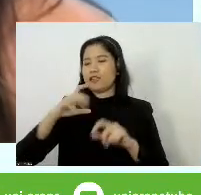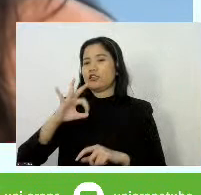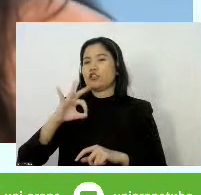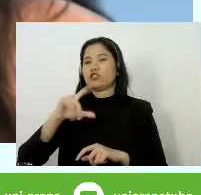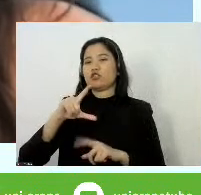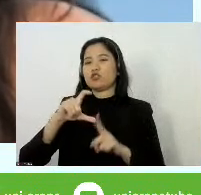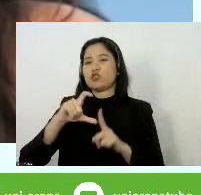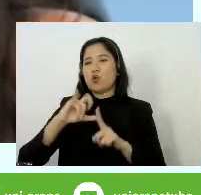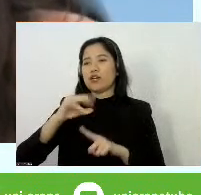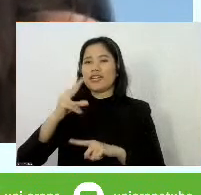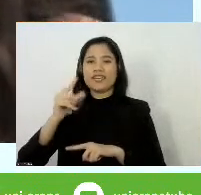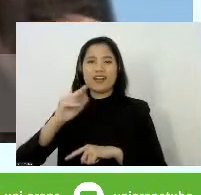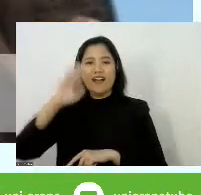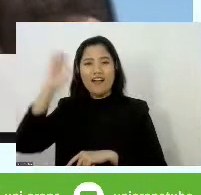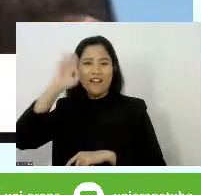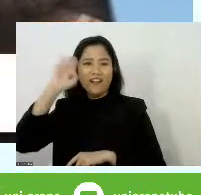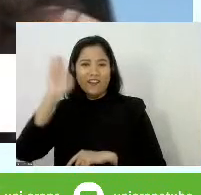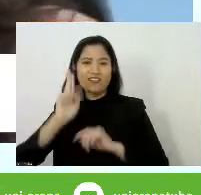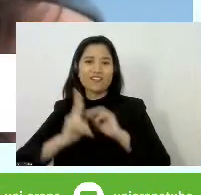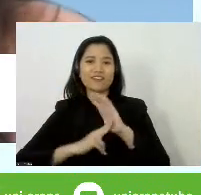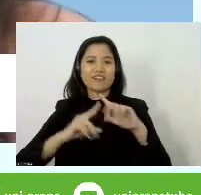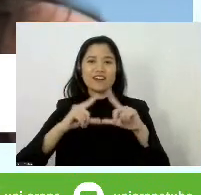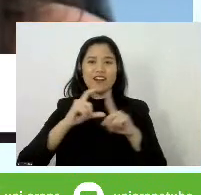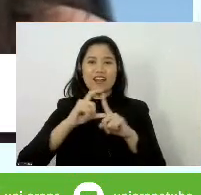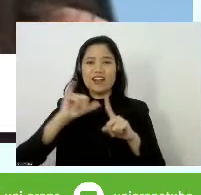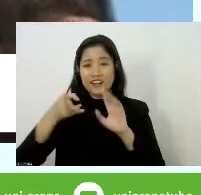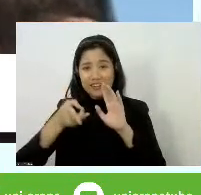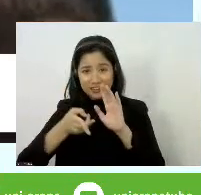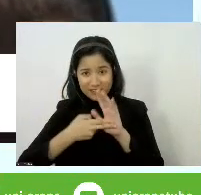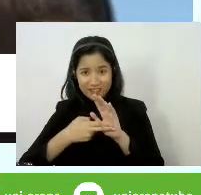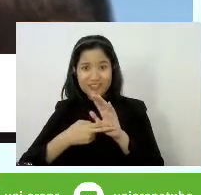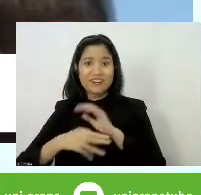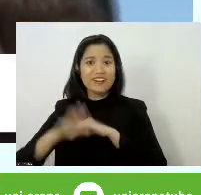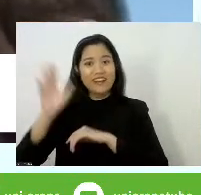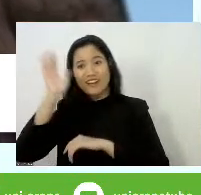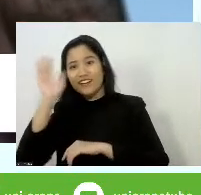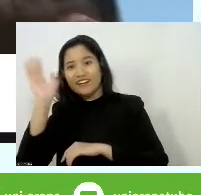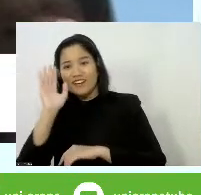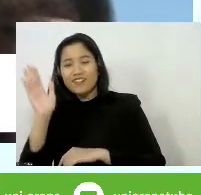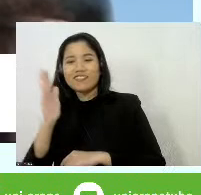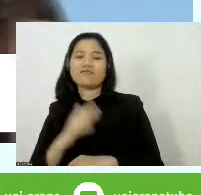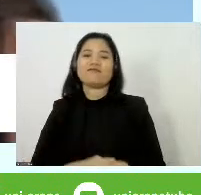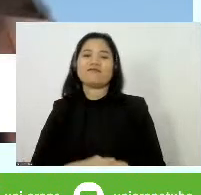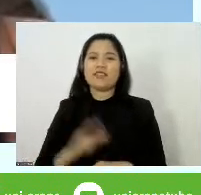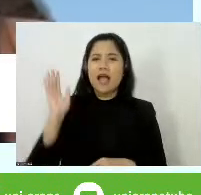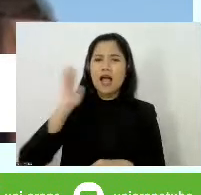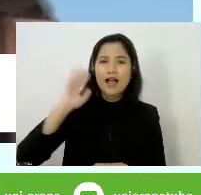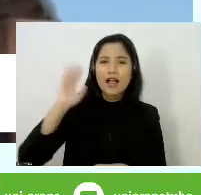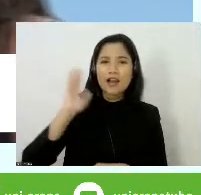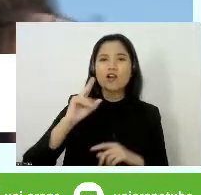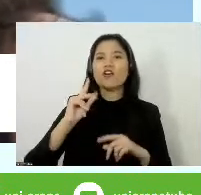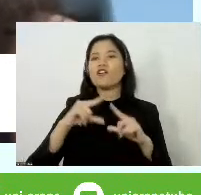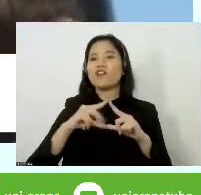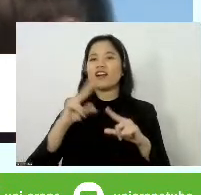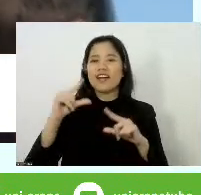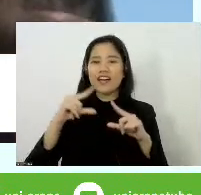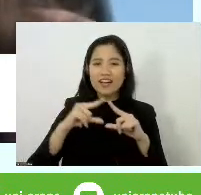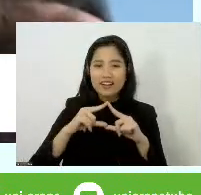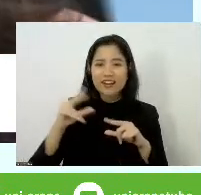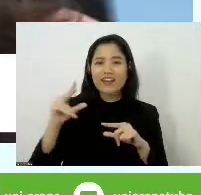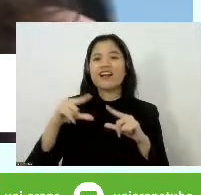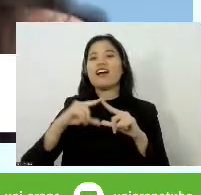baik aduh Rara Mbak Ajeng Maaf ya jahah lelaki Hahaha